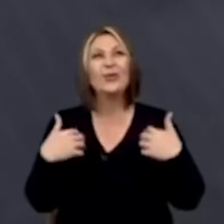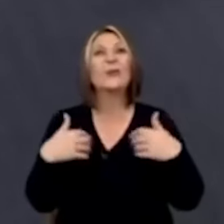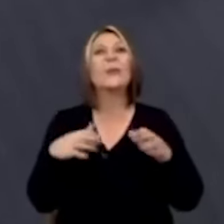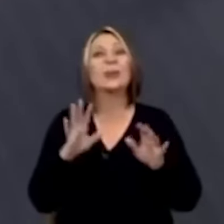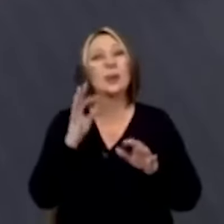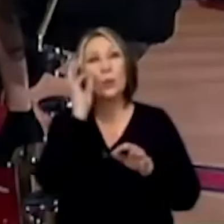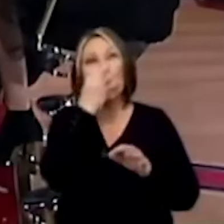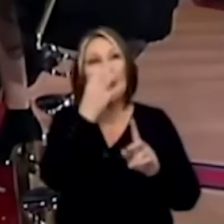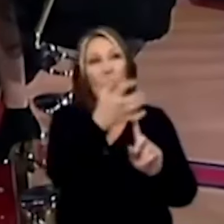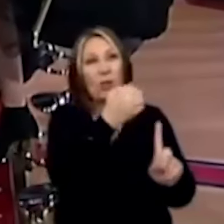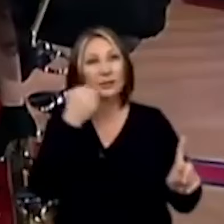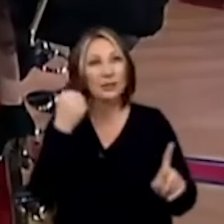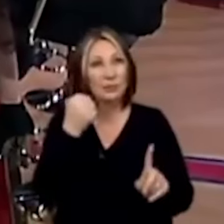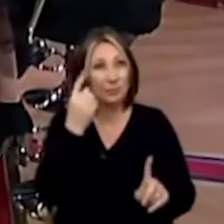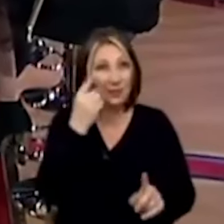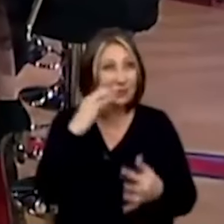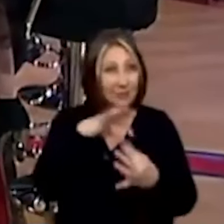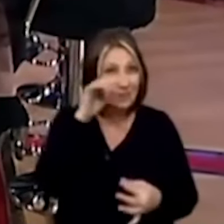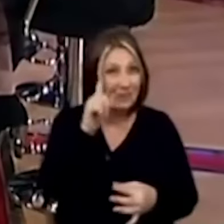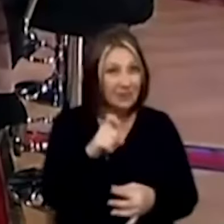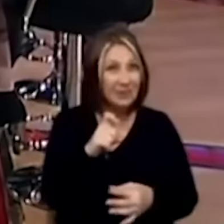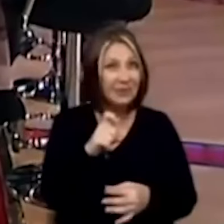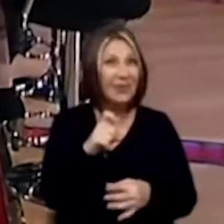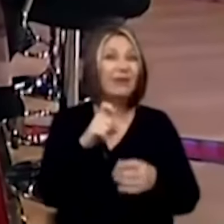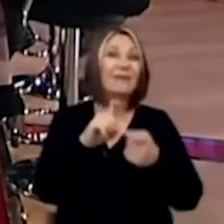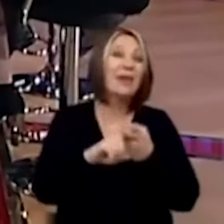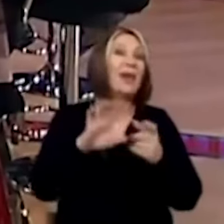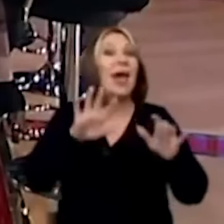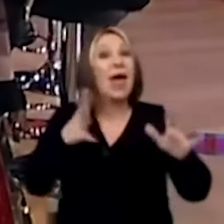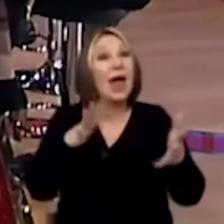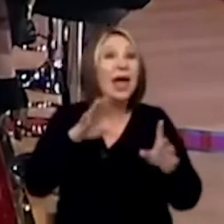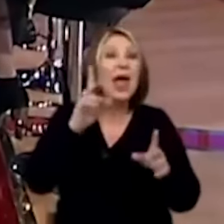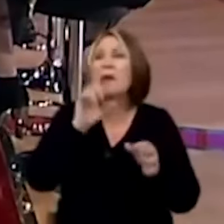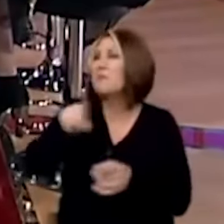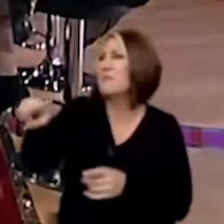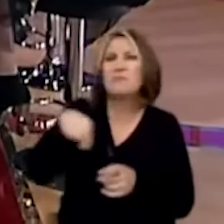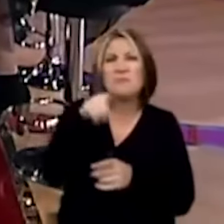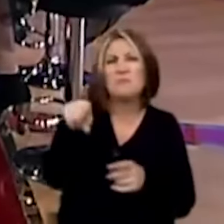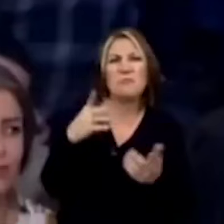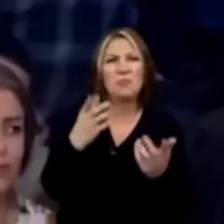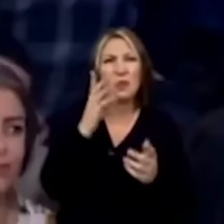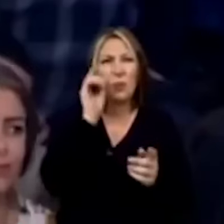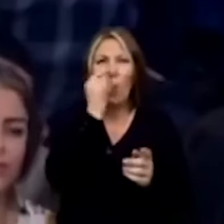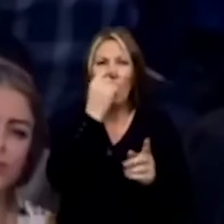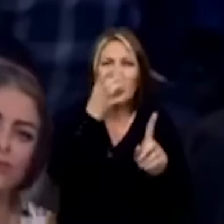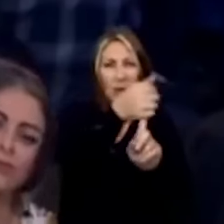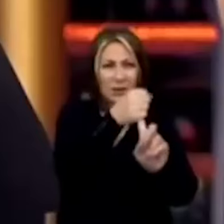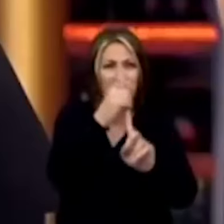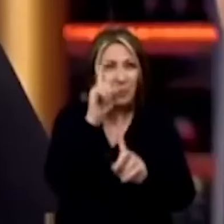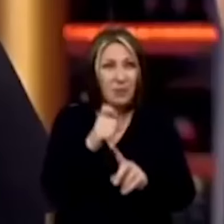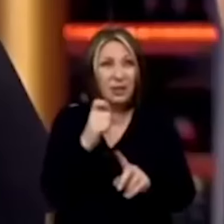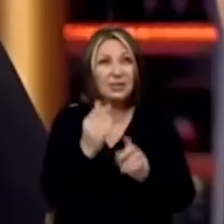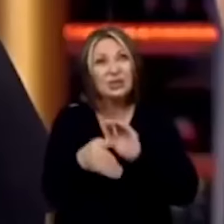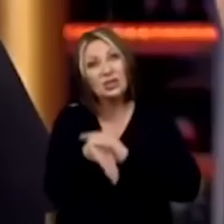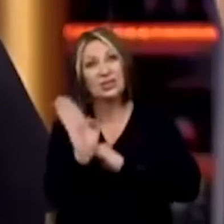Güvenememeyi. Kolay olabilir. Ulaşılabilen biri misiniz? Ve herhangi biri size kolay ulaşabilir mi? Hayır. Ve çıkışta